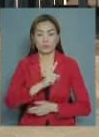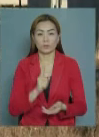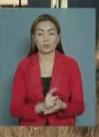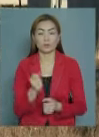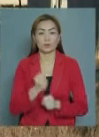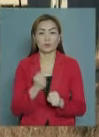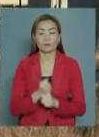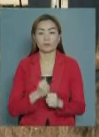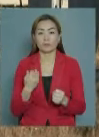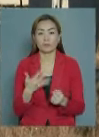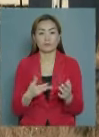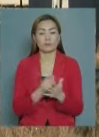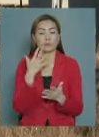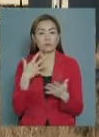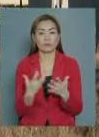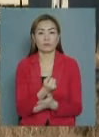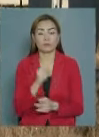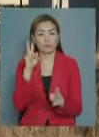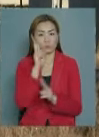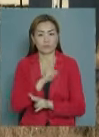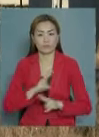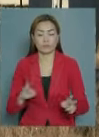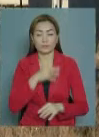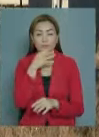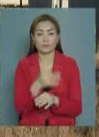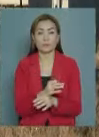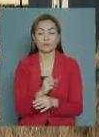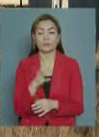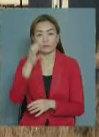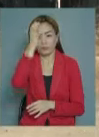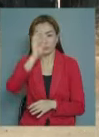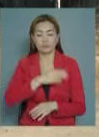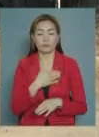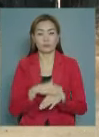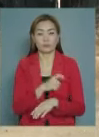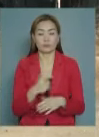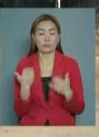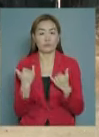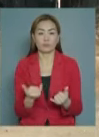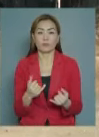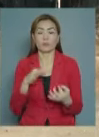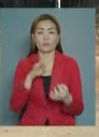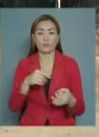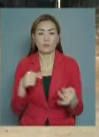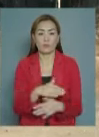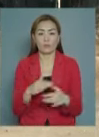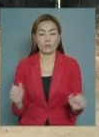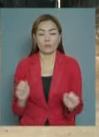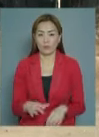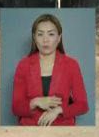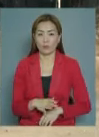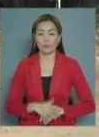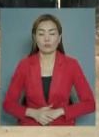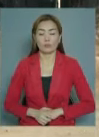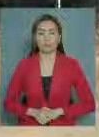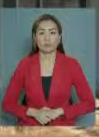керек, бұл өндірістің өніміне қашан қол жететіні белгісіз. Жауаптылар атымтай жомарт табамын дегенше, нысан құрылысы пайдаға аспай